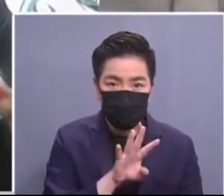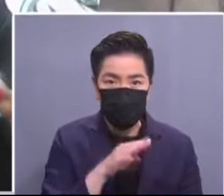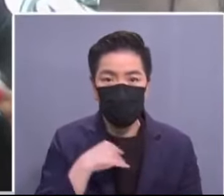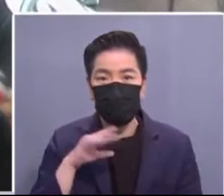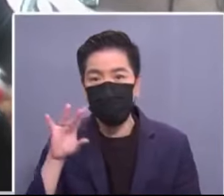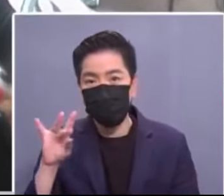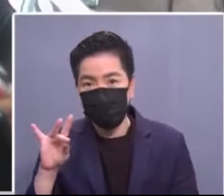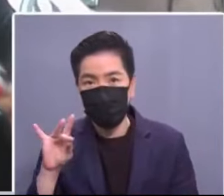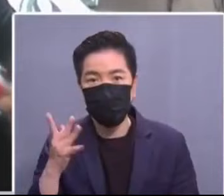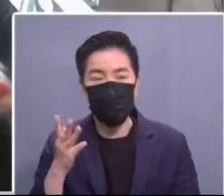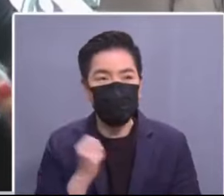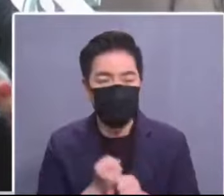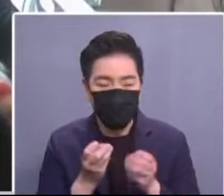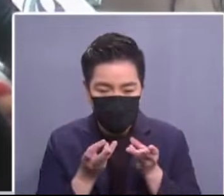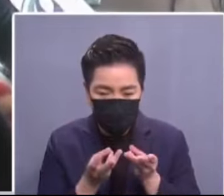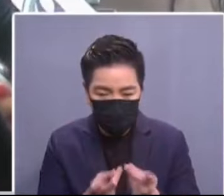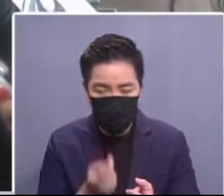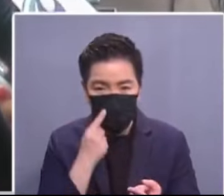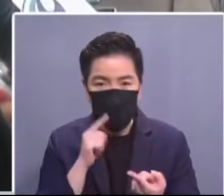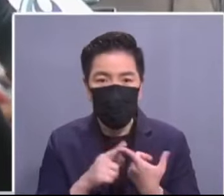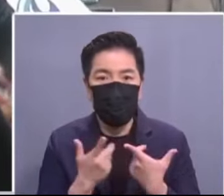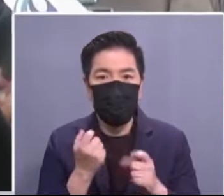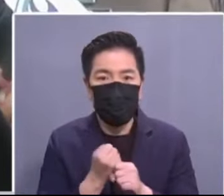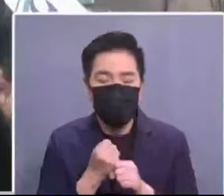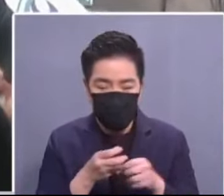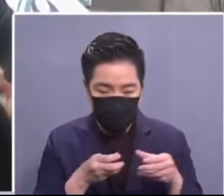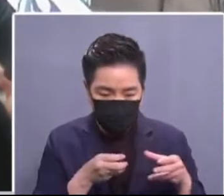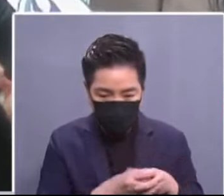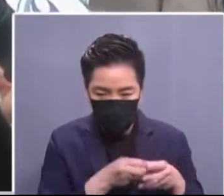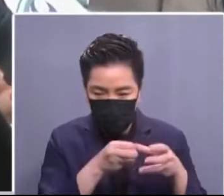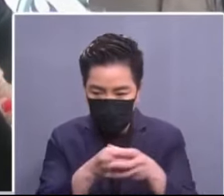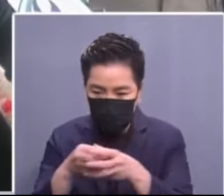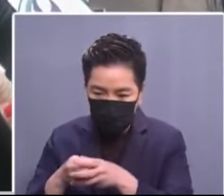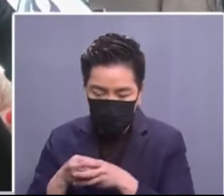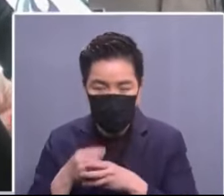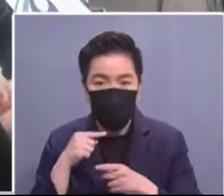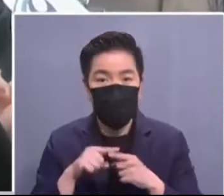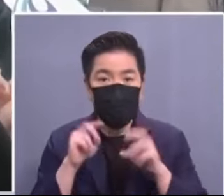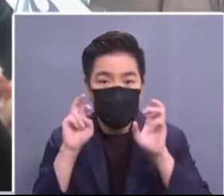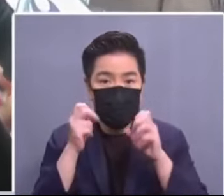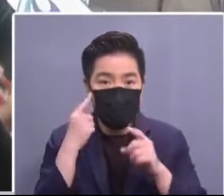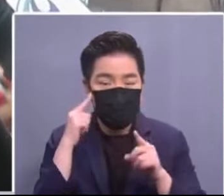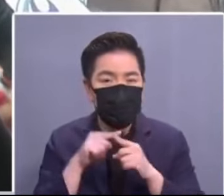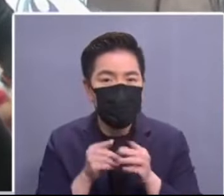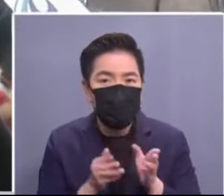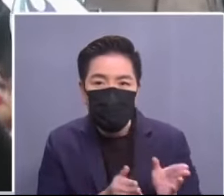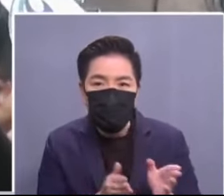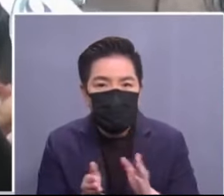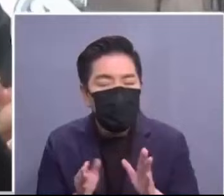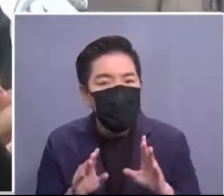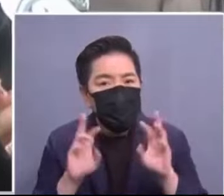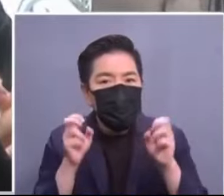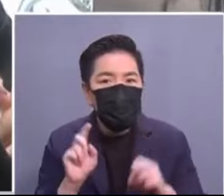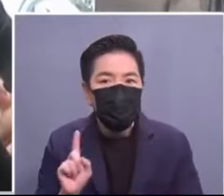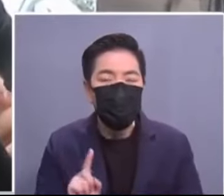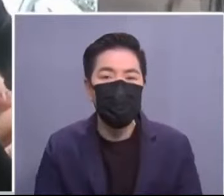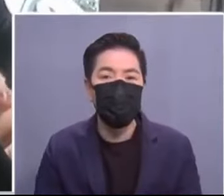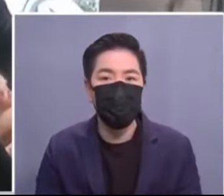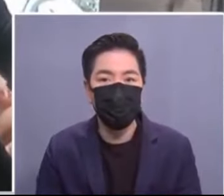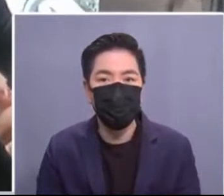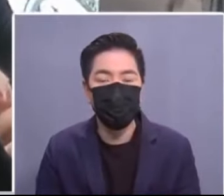อยู่ที่ว่ารายละเอียดนะครับแต่ว่าเรามีการกรุ๊ปปิ้งอย่างที่บอกนะครับ ท่านทิ้งประเด็นไปในด้านไหนบ้างคะ